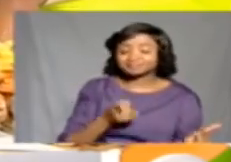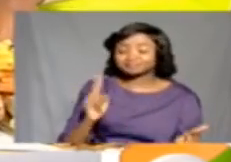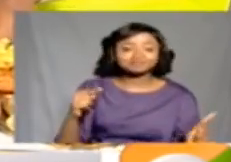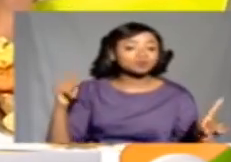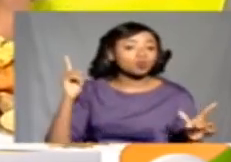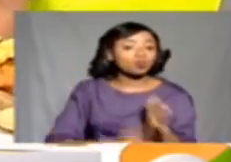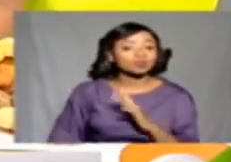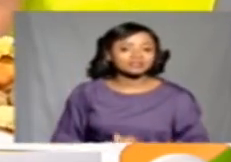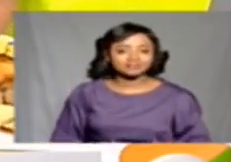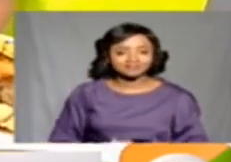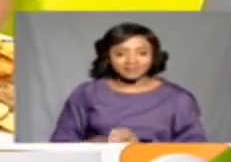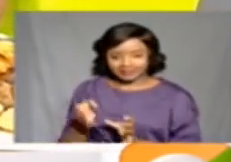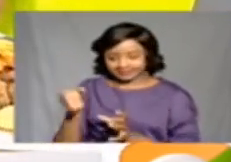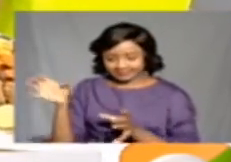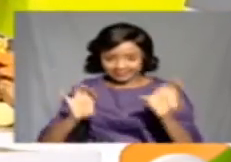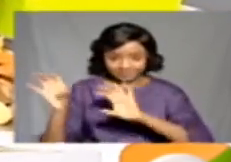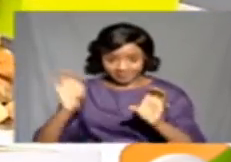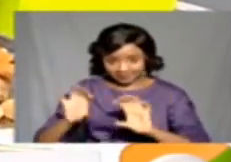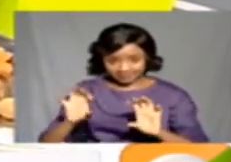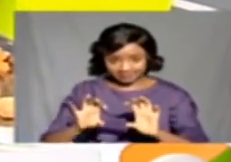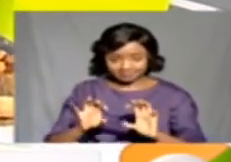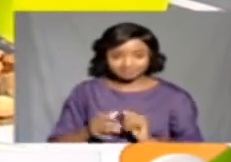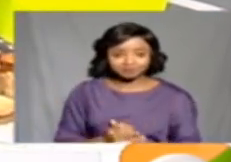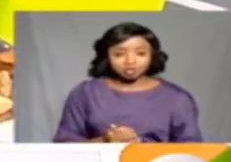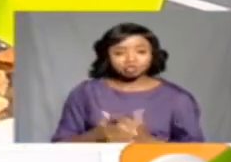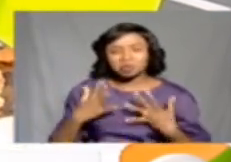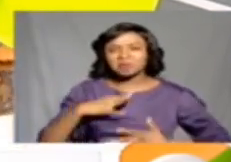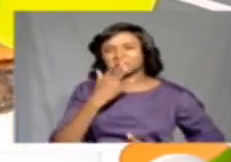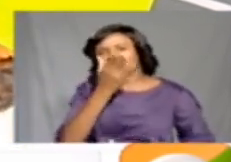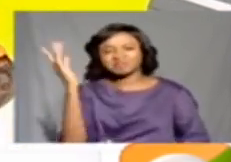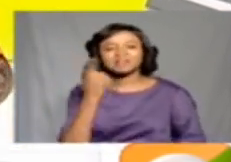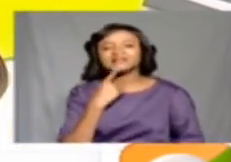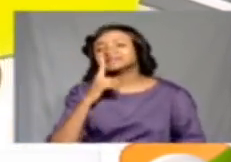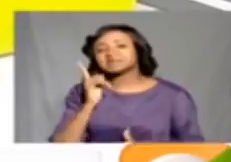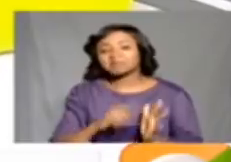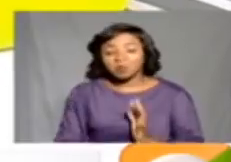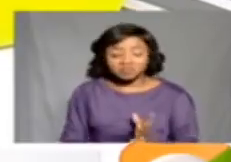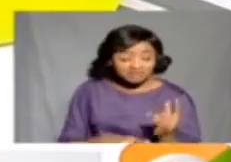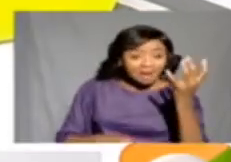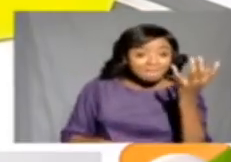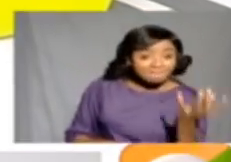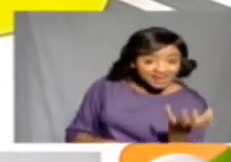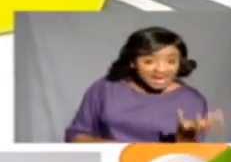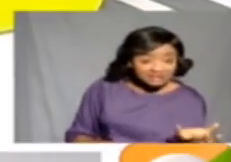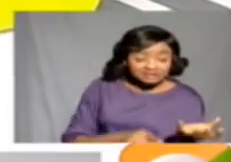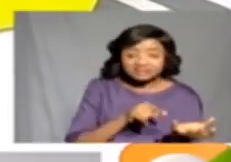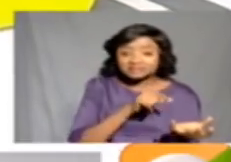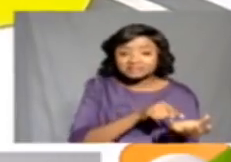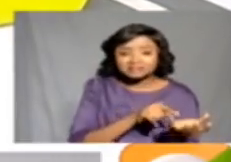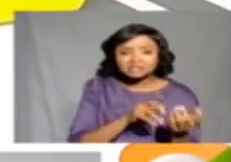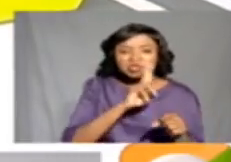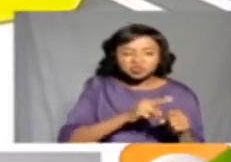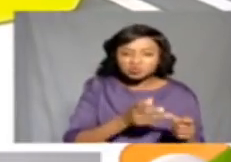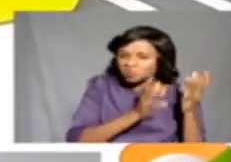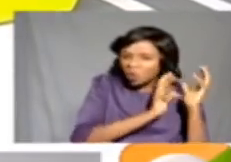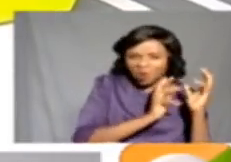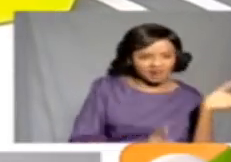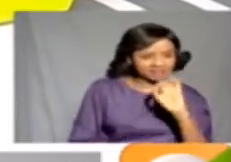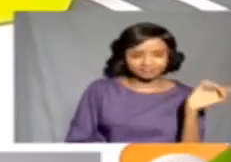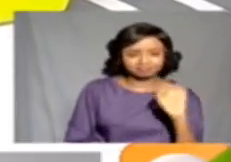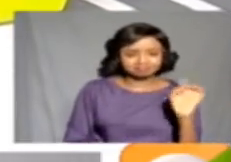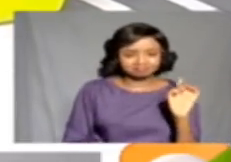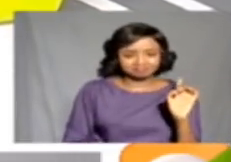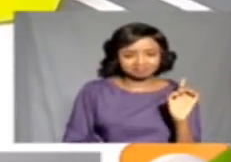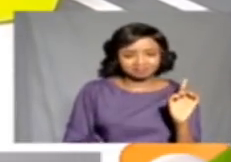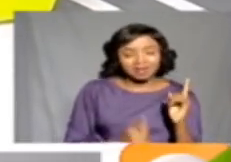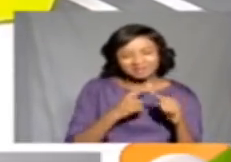ni viungo vinavyotumika. Manake wanadai kwamba maandazi huwa halitumii nazi mara kwa mara. Baadhi ya